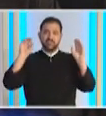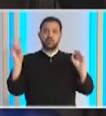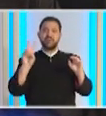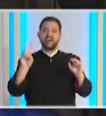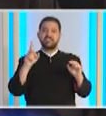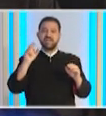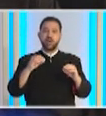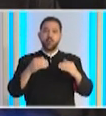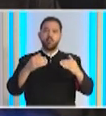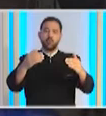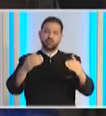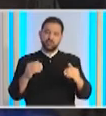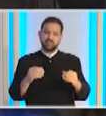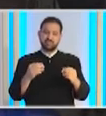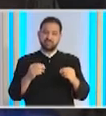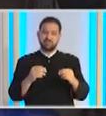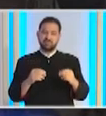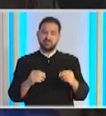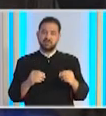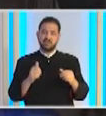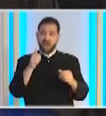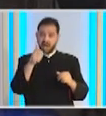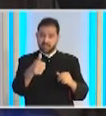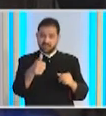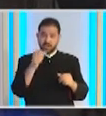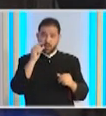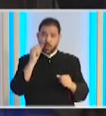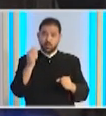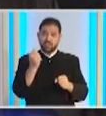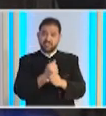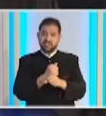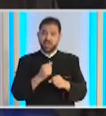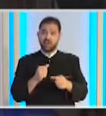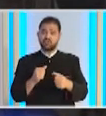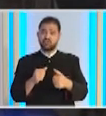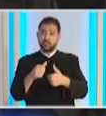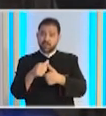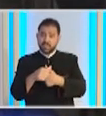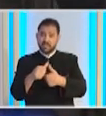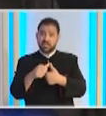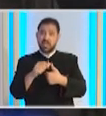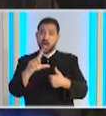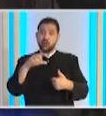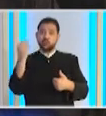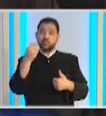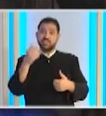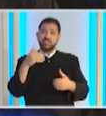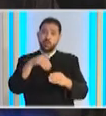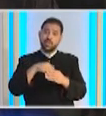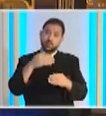ca un proces sinergic. Sinergia, adică împreună lucrarea. Omul devine partener al lui Dumnezeu în procesul de